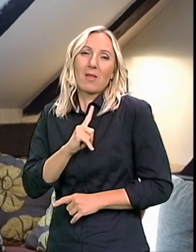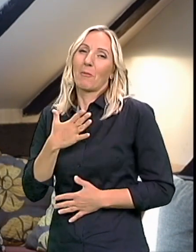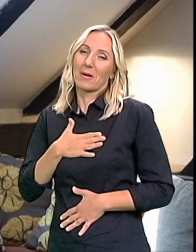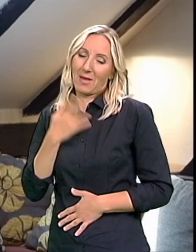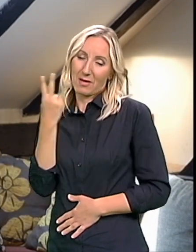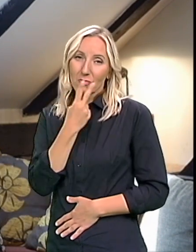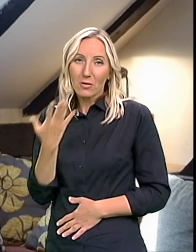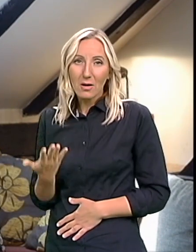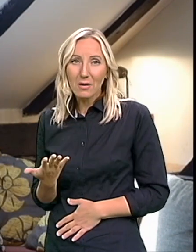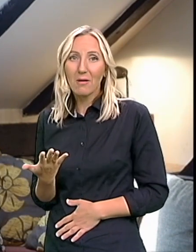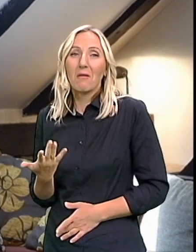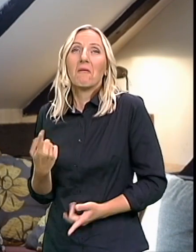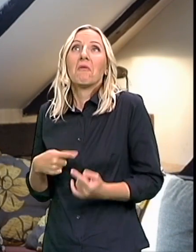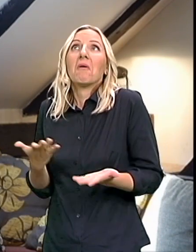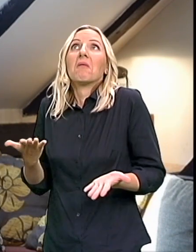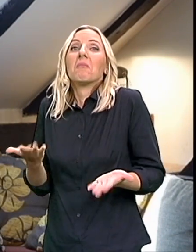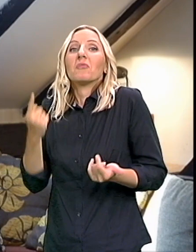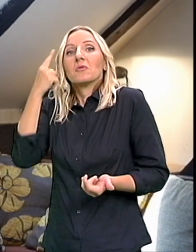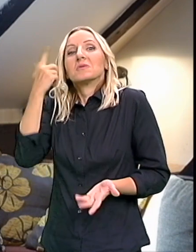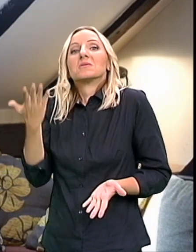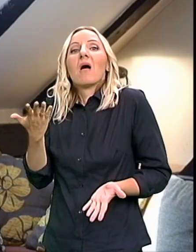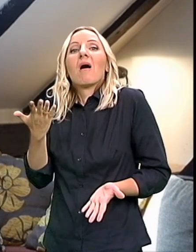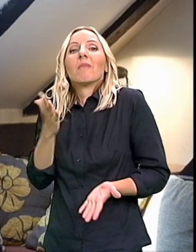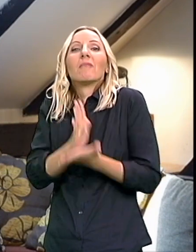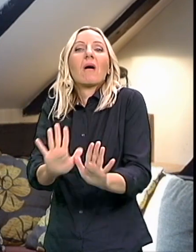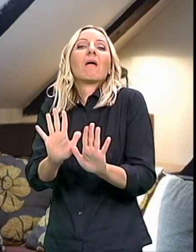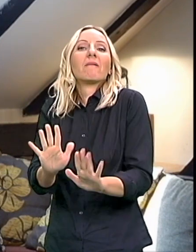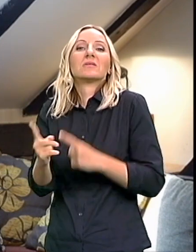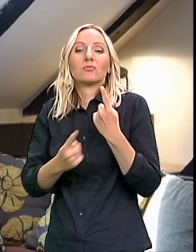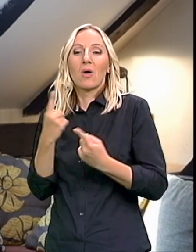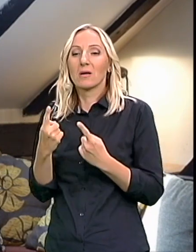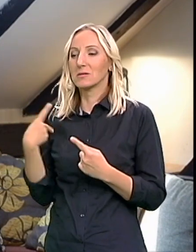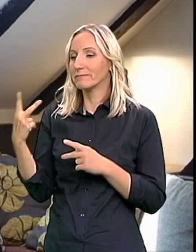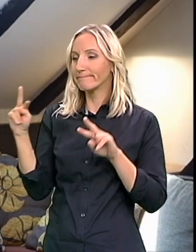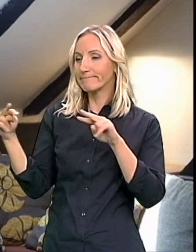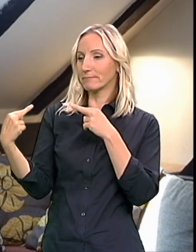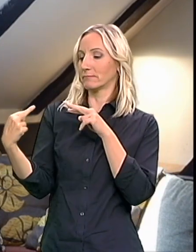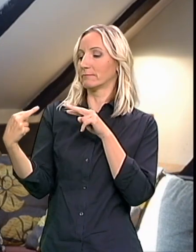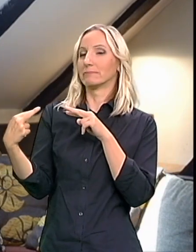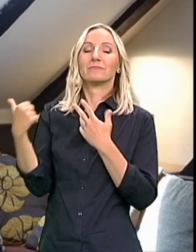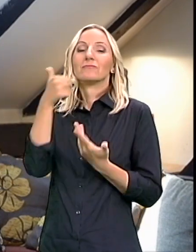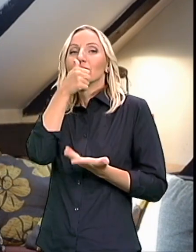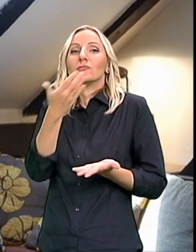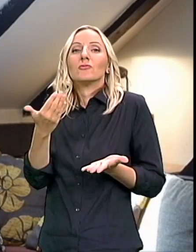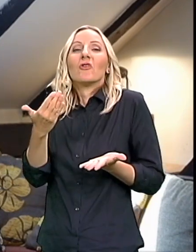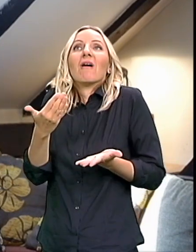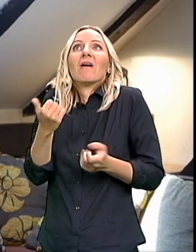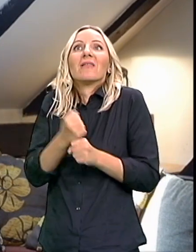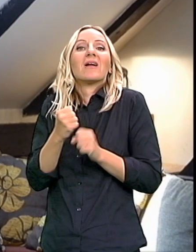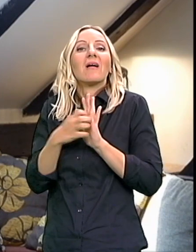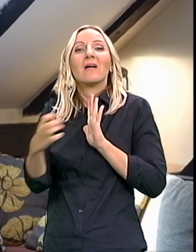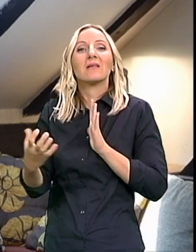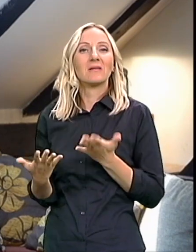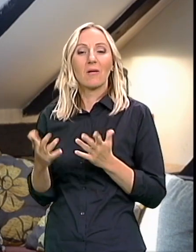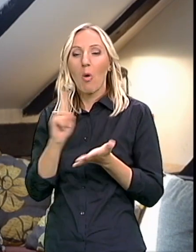Ali valjda otku znam Našli smo se tako da I ona i ja smo se samo pogledali I šta nam valja činiti Odmah smo gledali